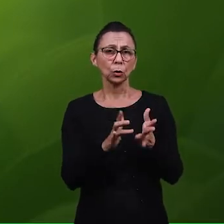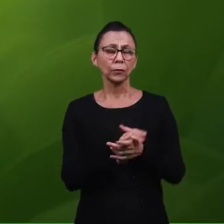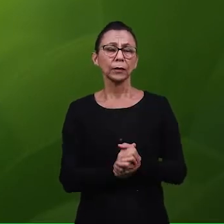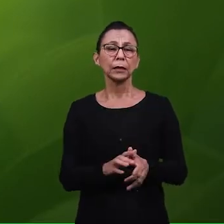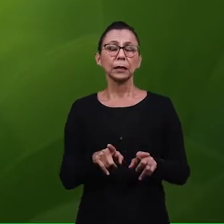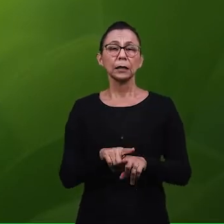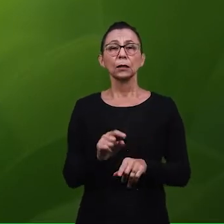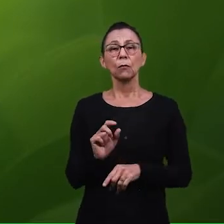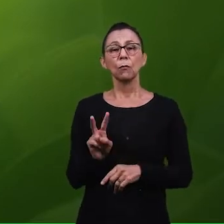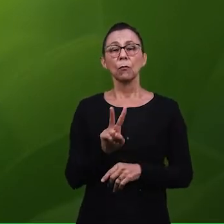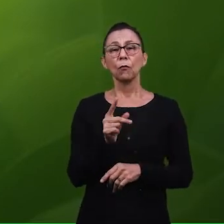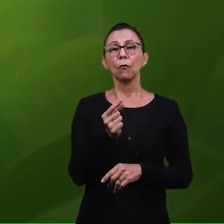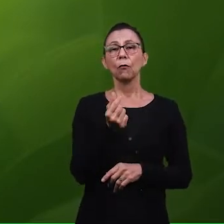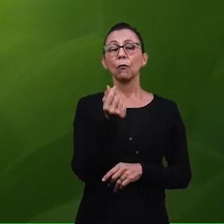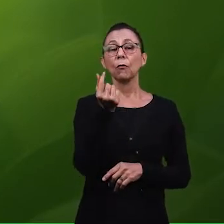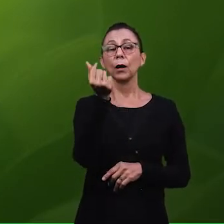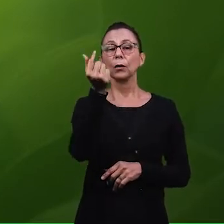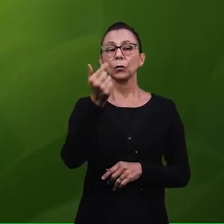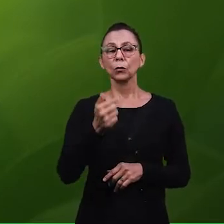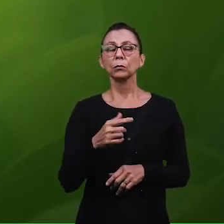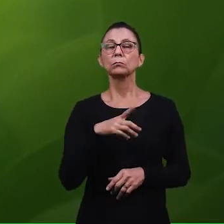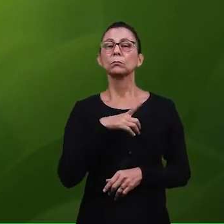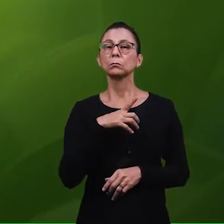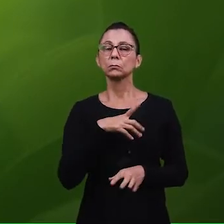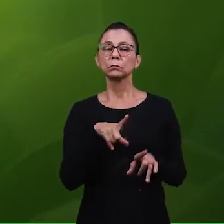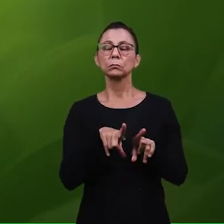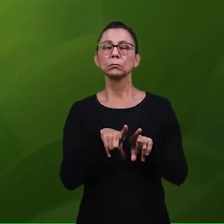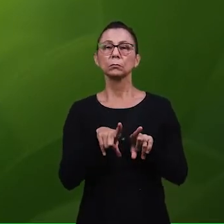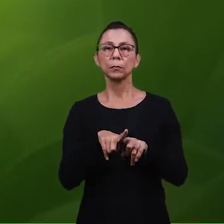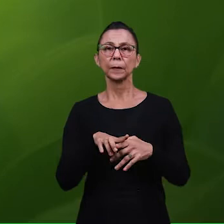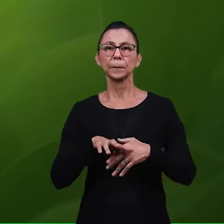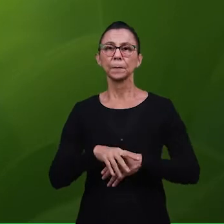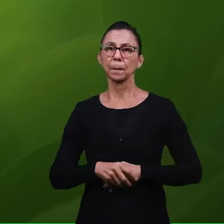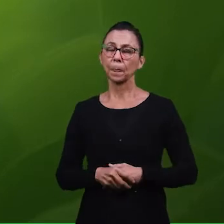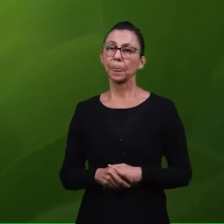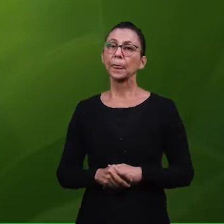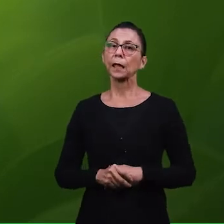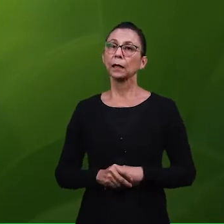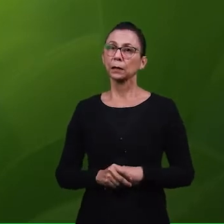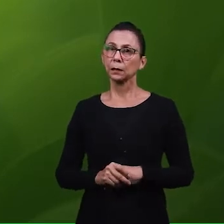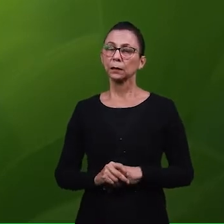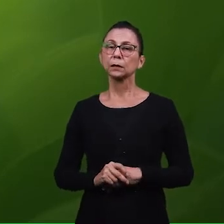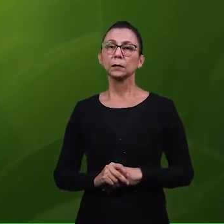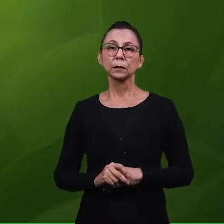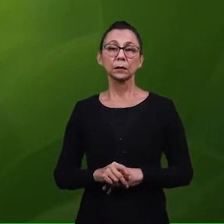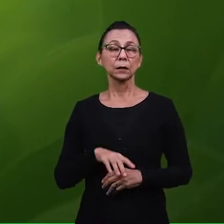fiancée allait avoir, tous les devoirs, tout était écrit dans ce contrat.